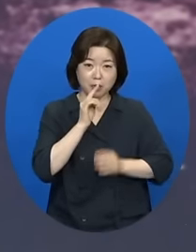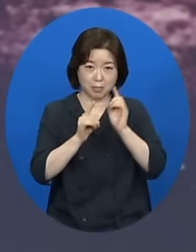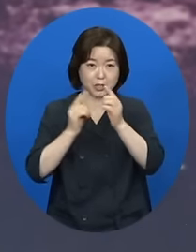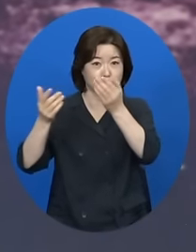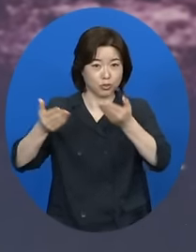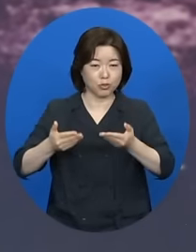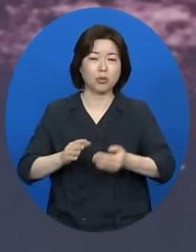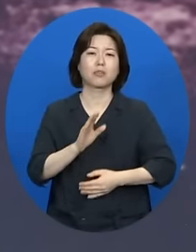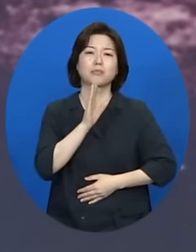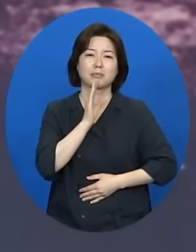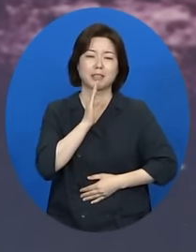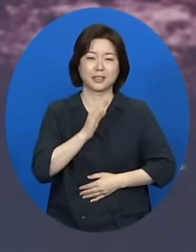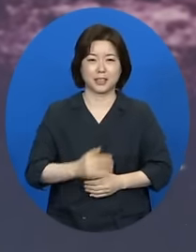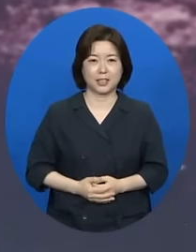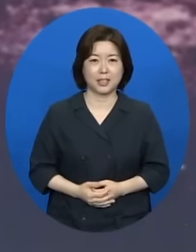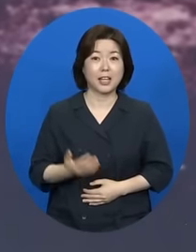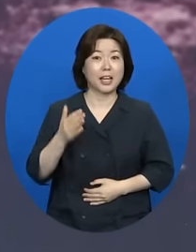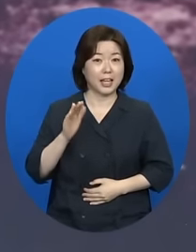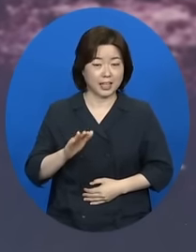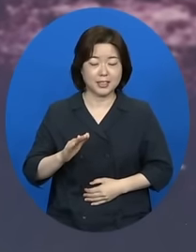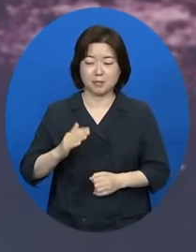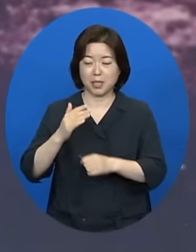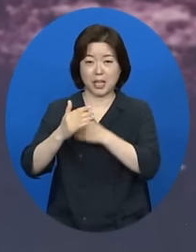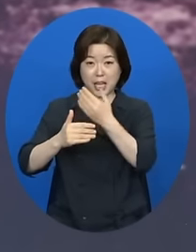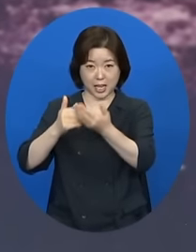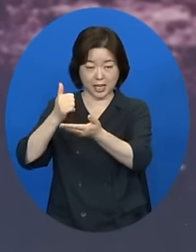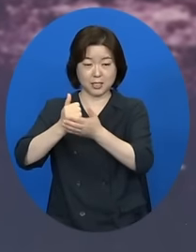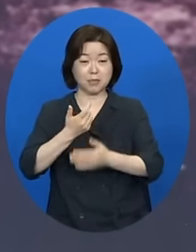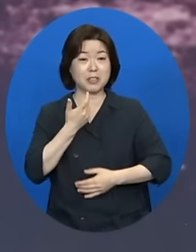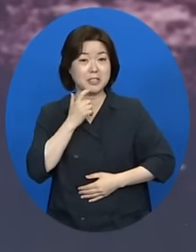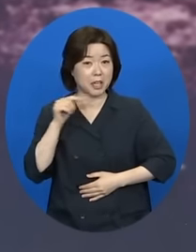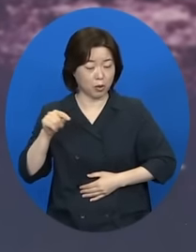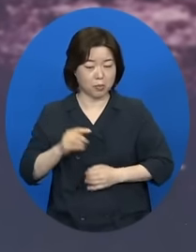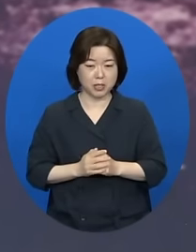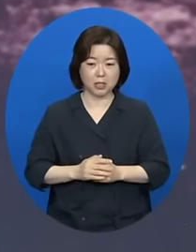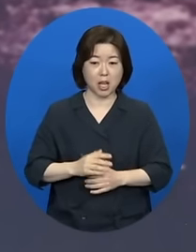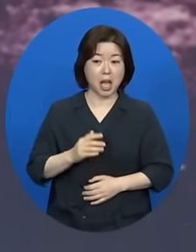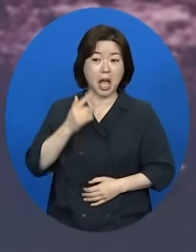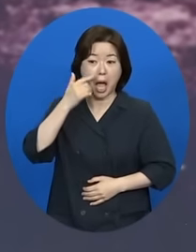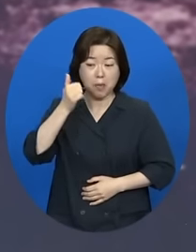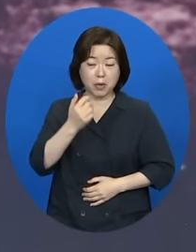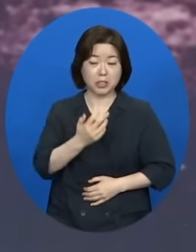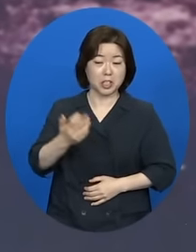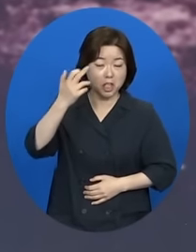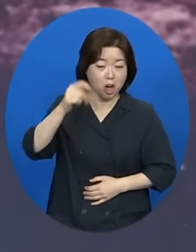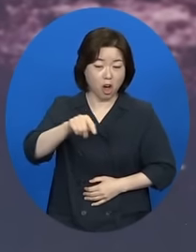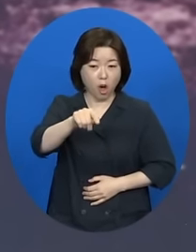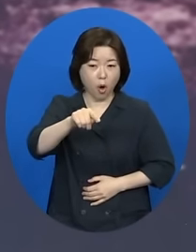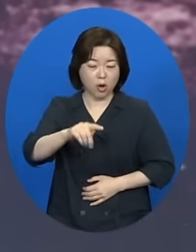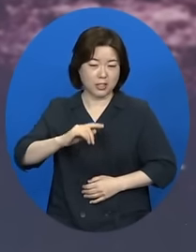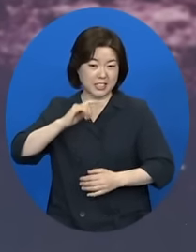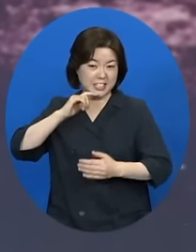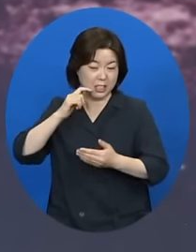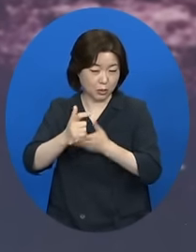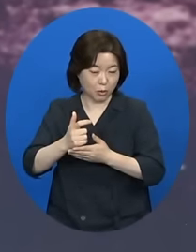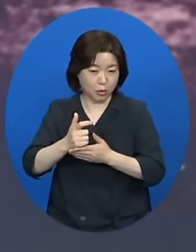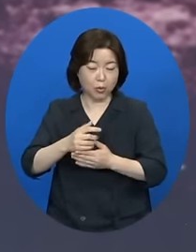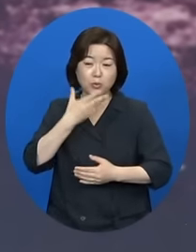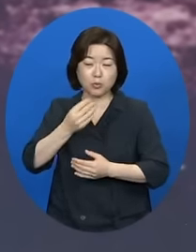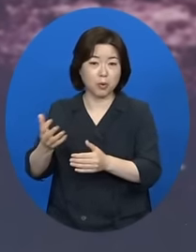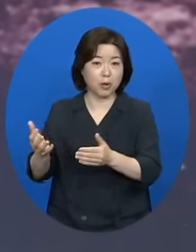사실입니다. 하지만 그렇다고 해서 하나님은 야곱에게 아버지와 형을 속여서 그 복을 얻으라고 하신